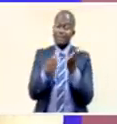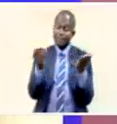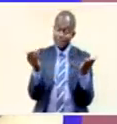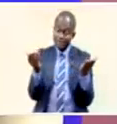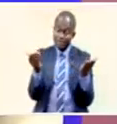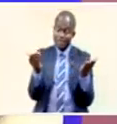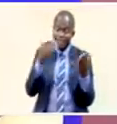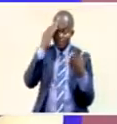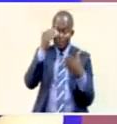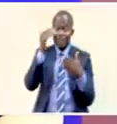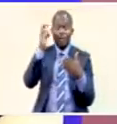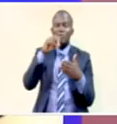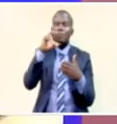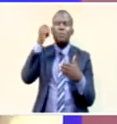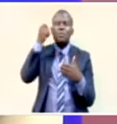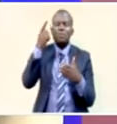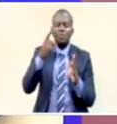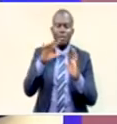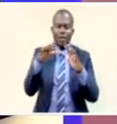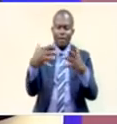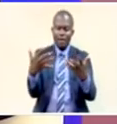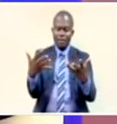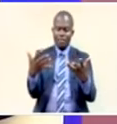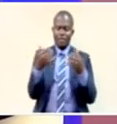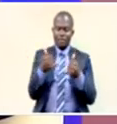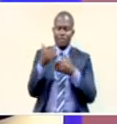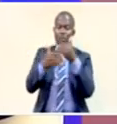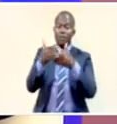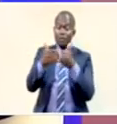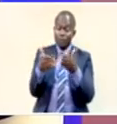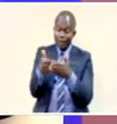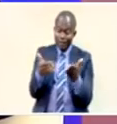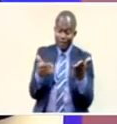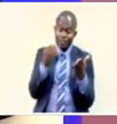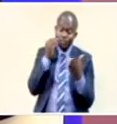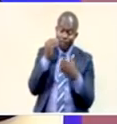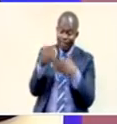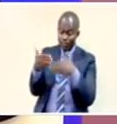kuko ntabwo numva ukuntu ubwo duturanye